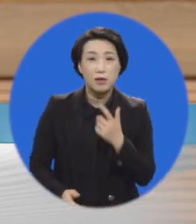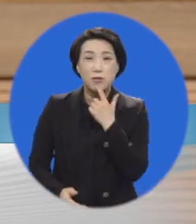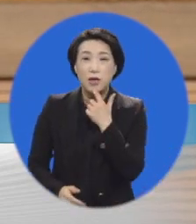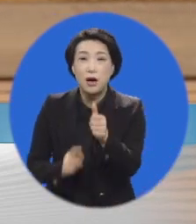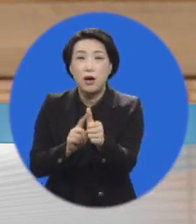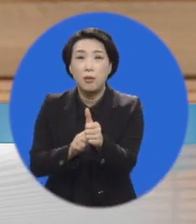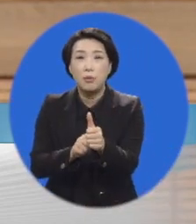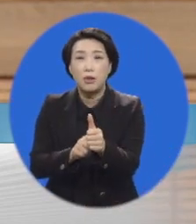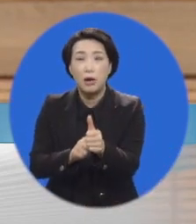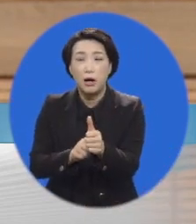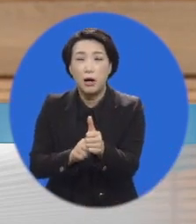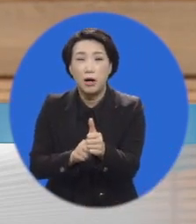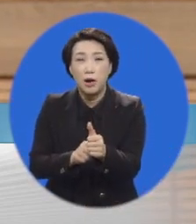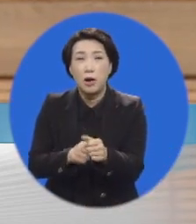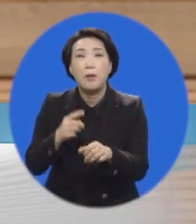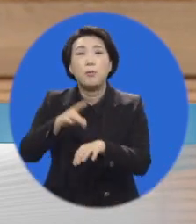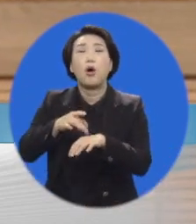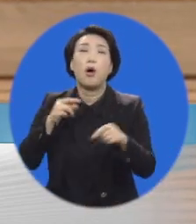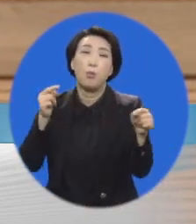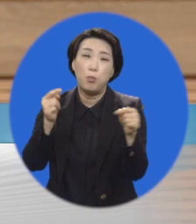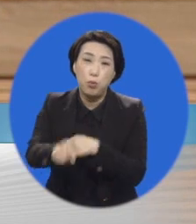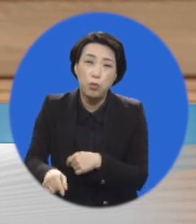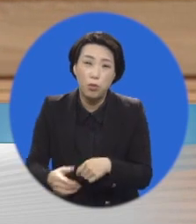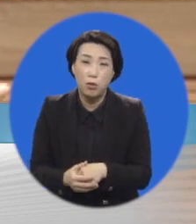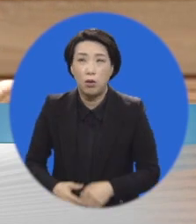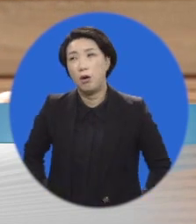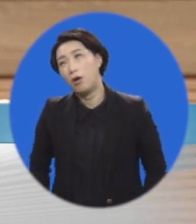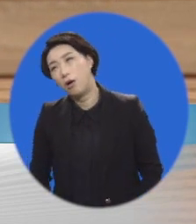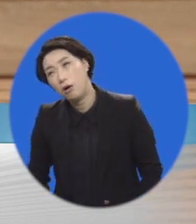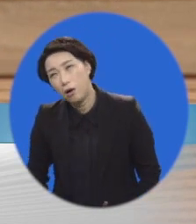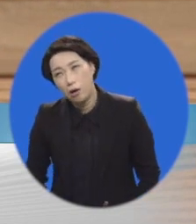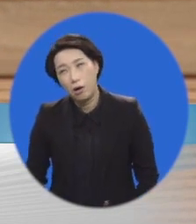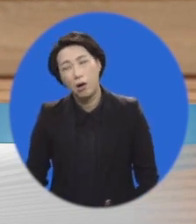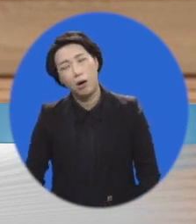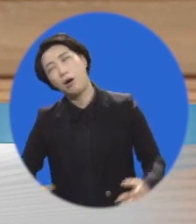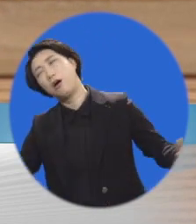내려치니까 환두뼈가 위골이 됐습니다. 놓쳤지요.